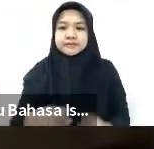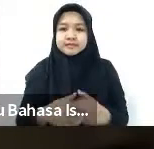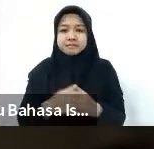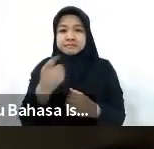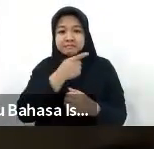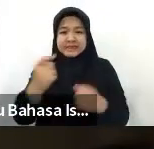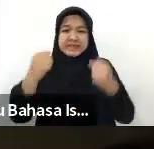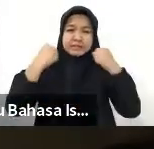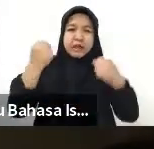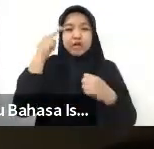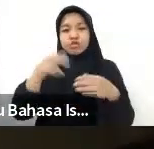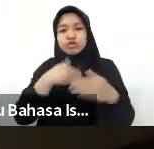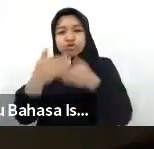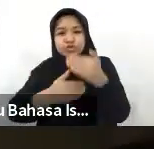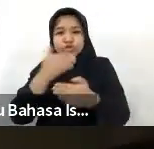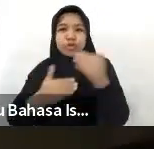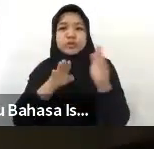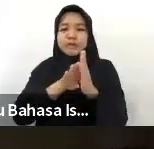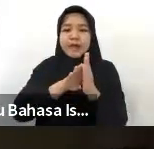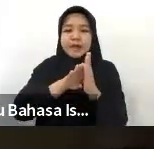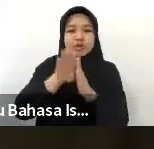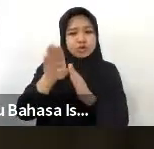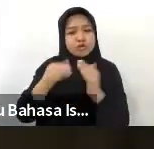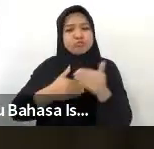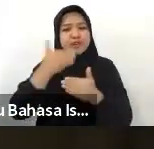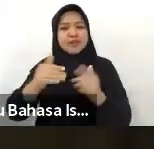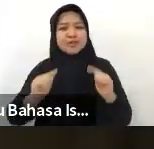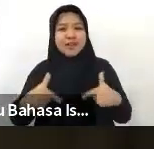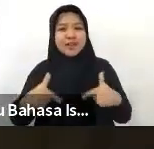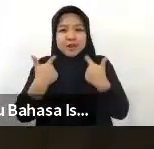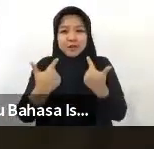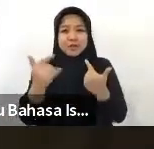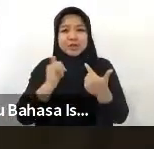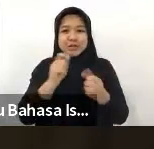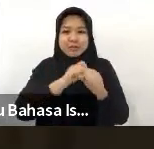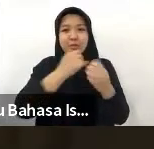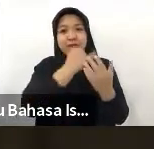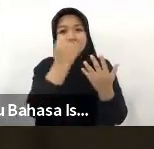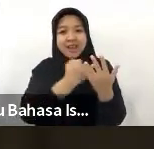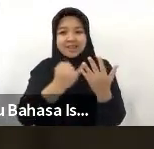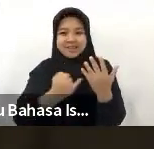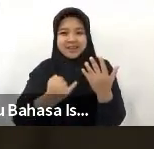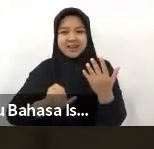mereka untuk terus maju, melanjutkan hidup dan berkarya.